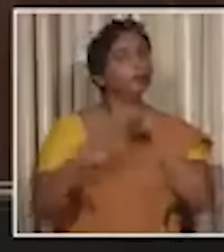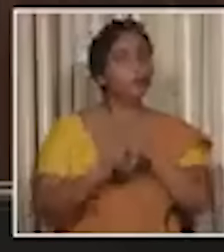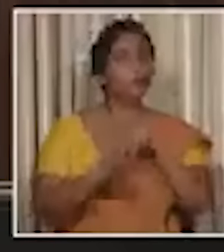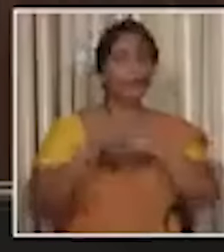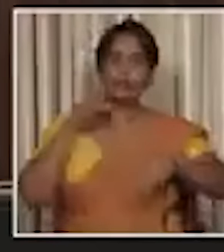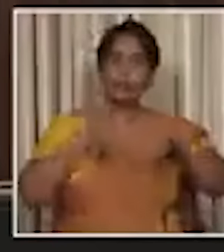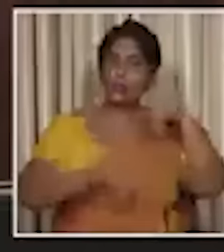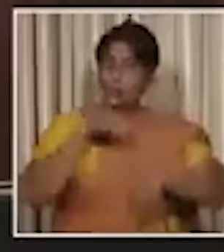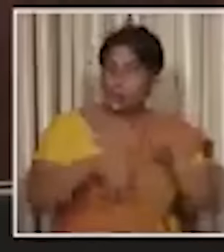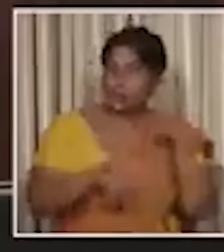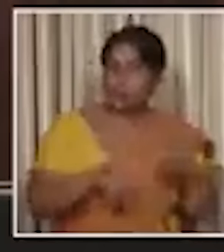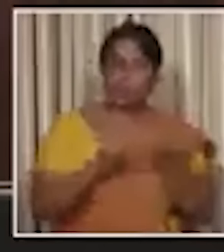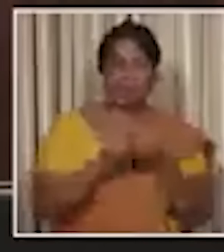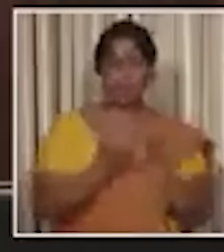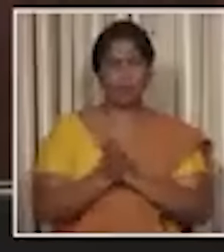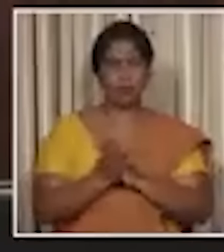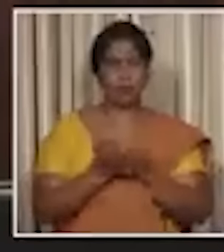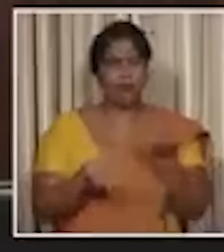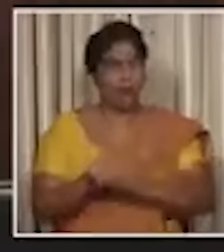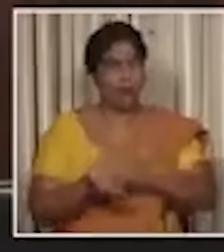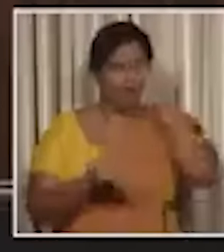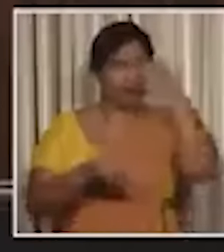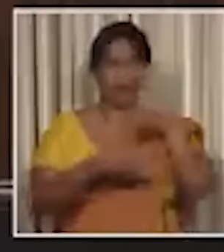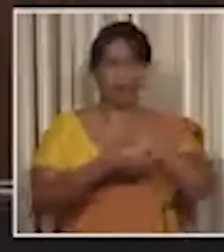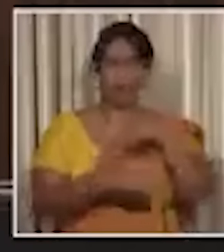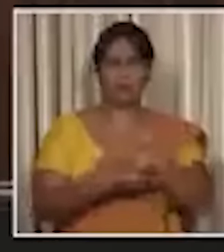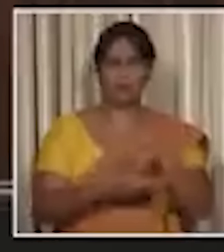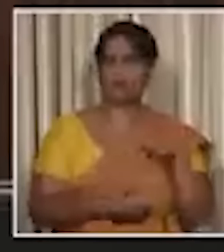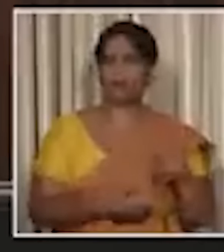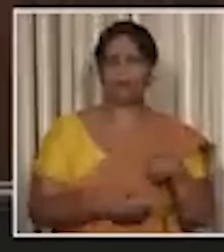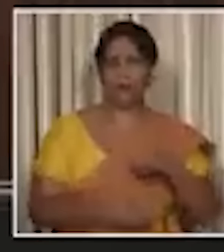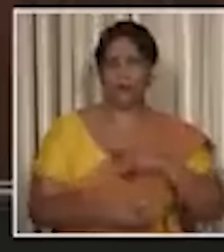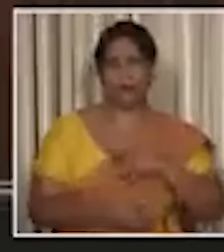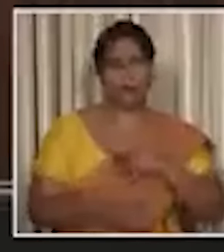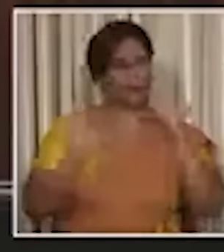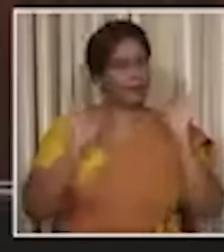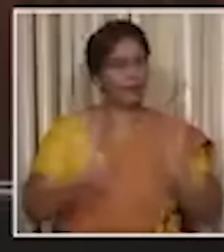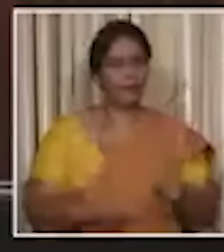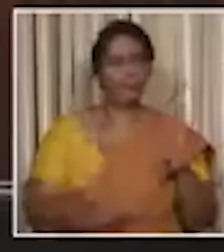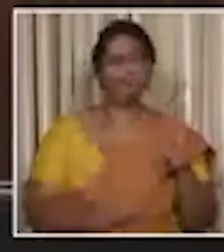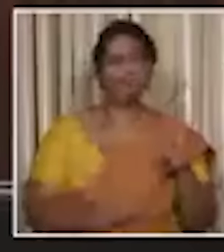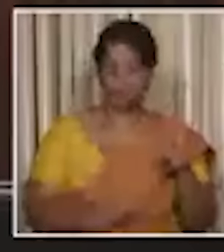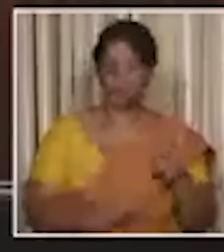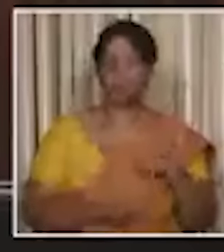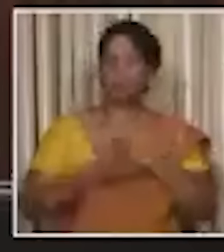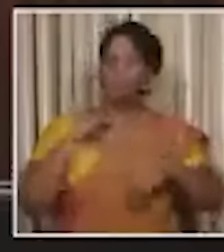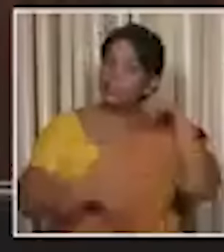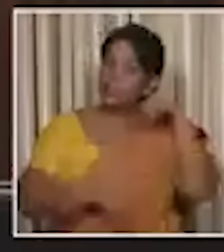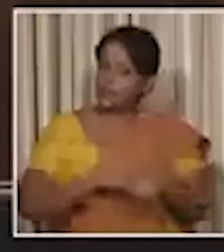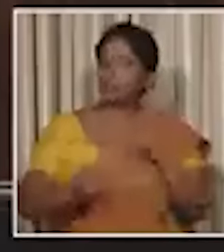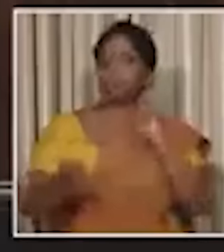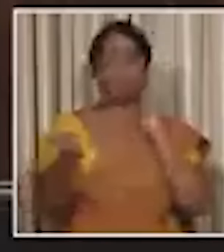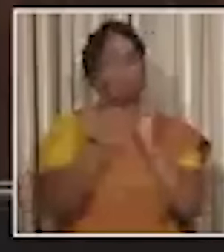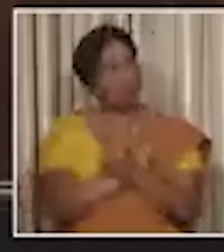பல்வேறு நடவடிக்கைகளை மேற்கொண்டு வருகின்றோம். எங்கள் அனைவருக்கும் தெரியும், அதனுடைய மூன்றாவது மீளாய்வு ஓரளவு